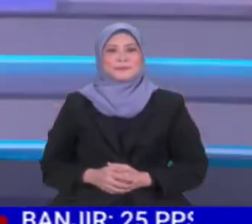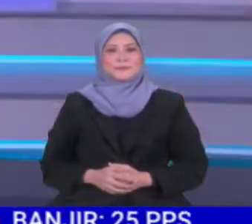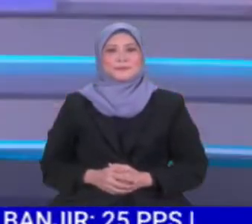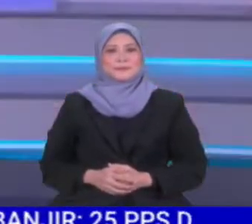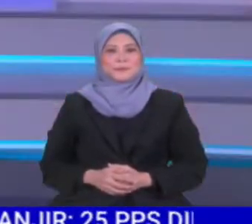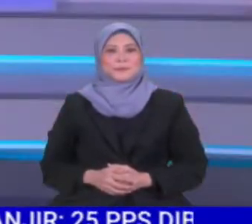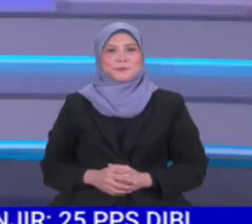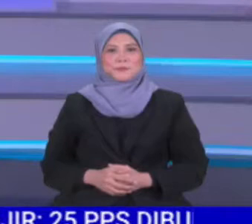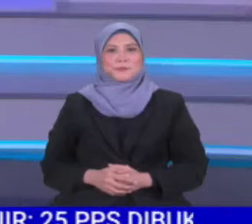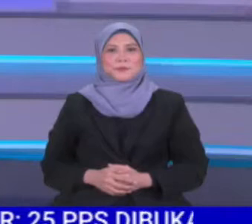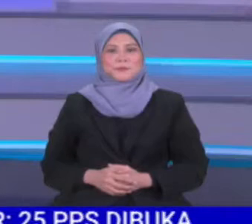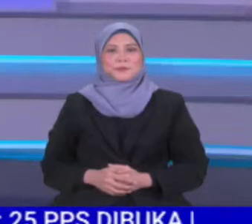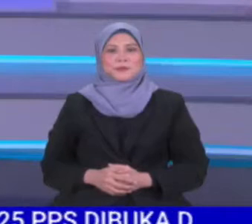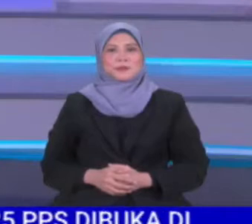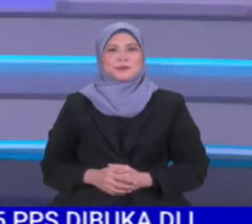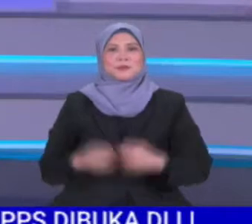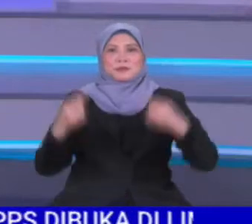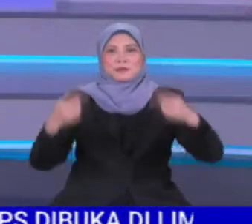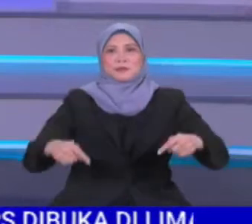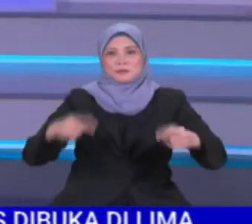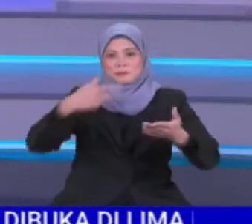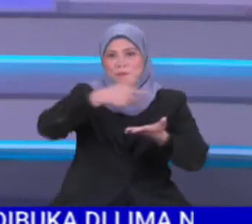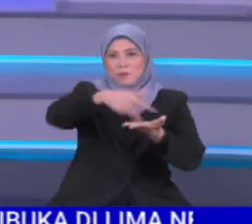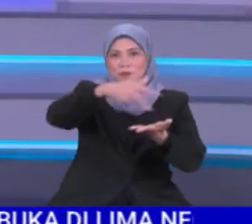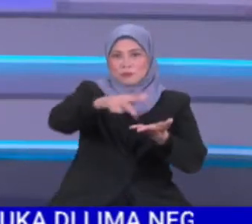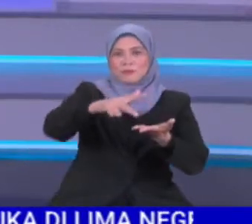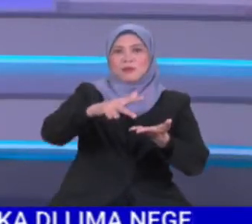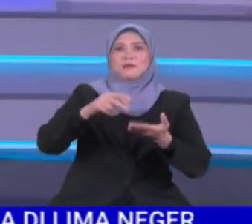nanti kejuaraan bola sepak paling berprestij di dunia